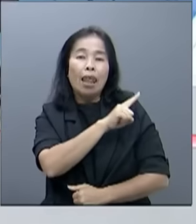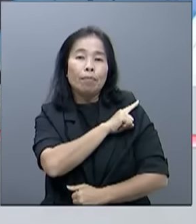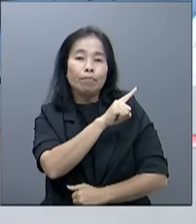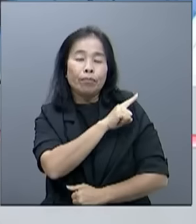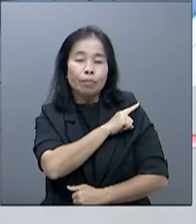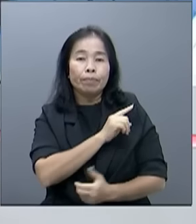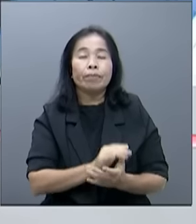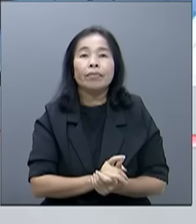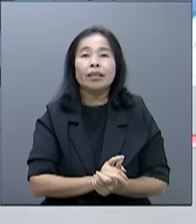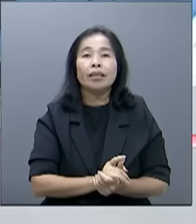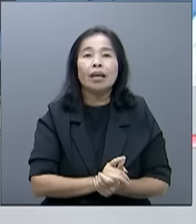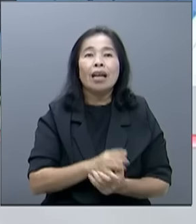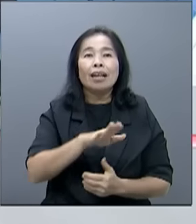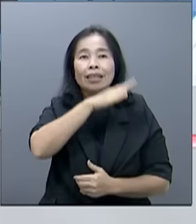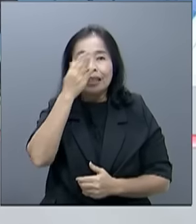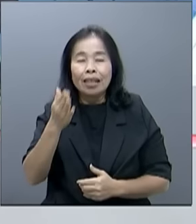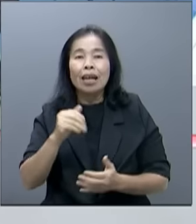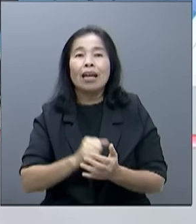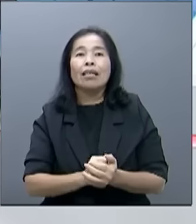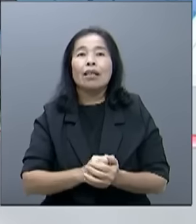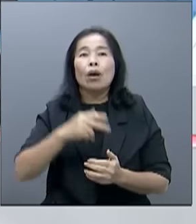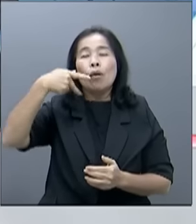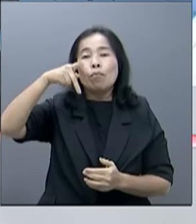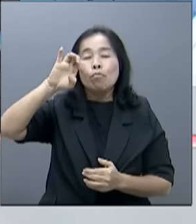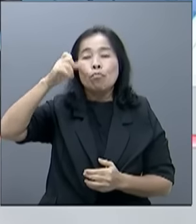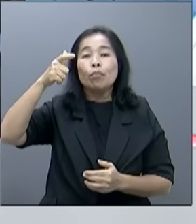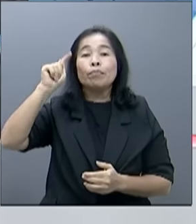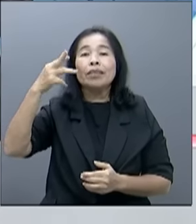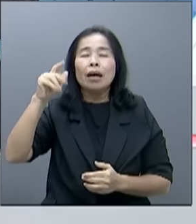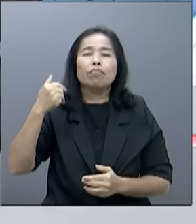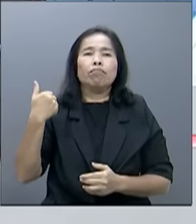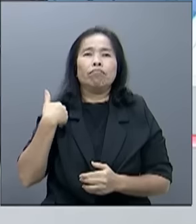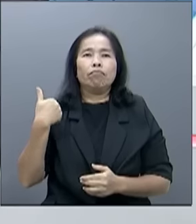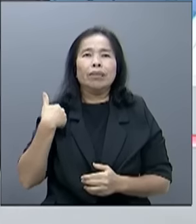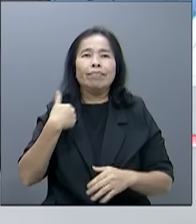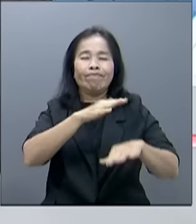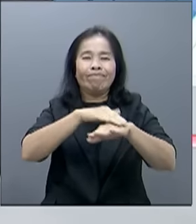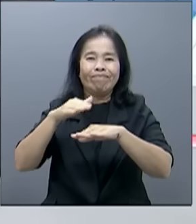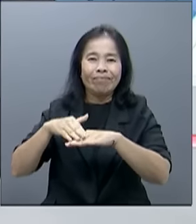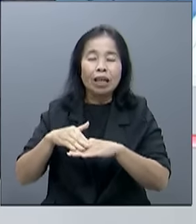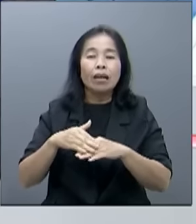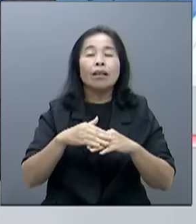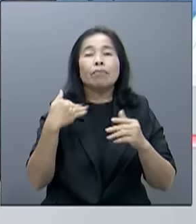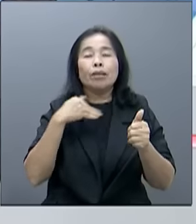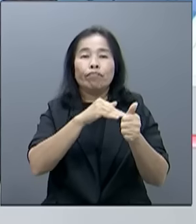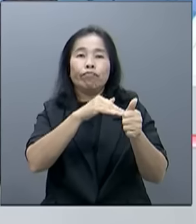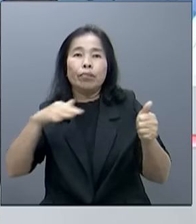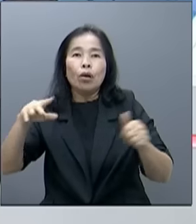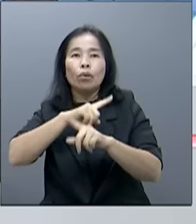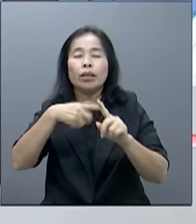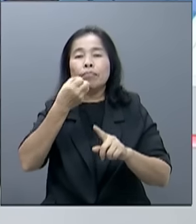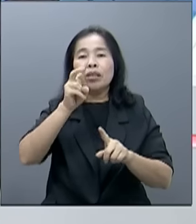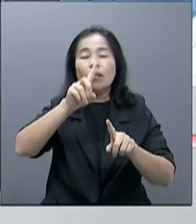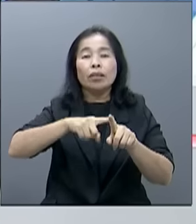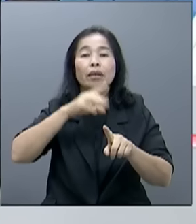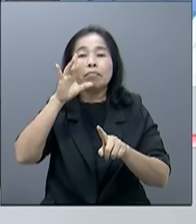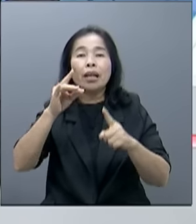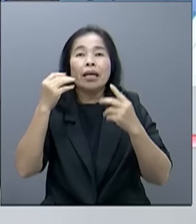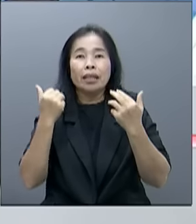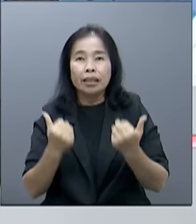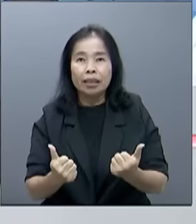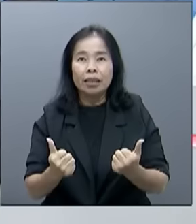ากนั้นค่ะต้องบอกว่านายภูมิธรรมเวชยชัยก็ถกแกนนำพรรคร่วมในวันที่12สิงหาคมซึ่งเรียก